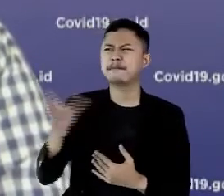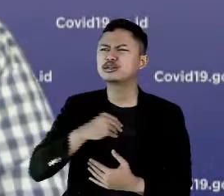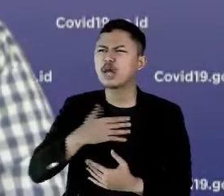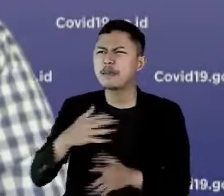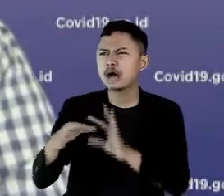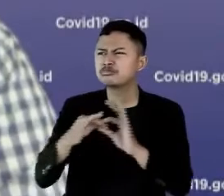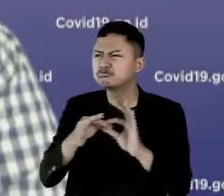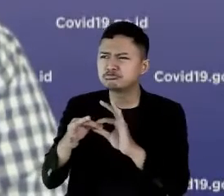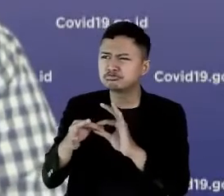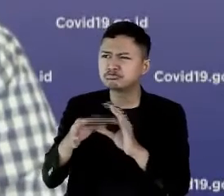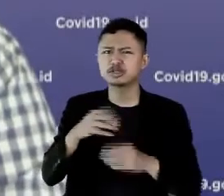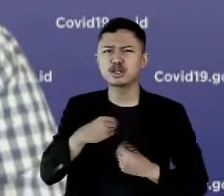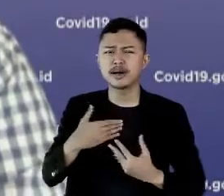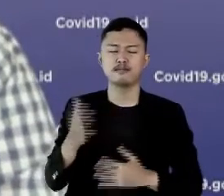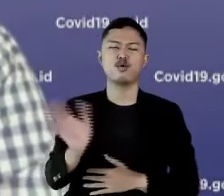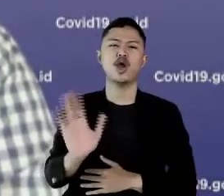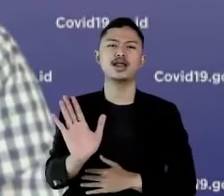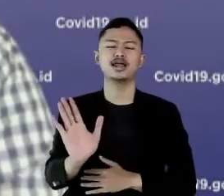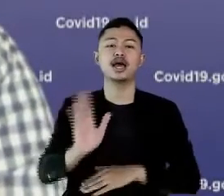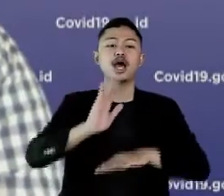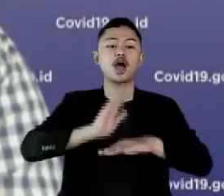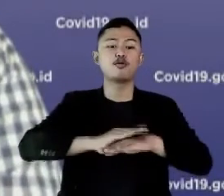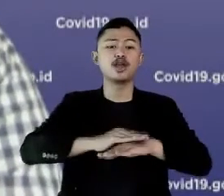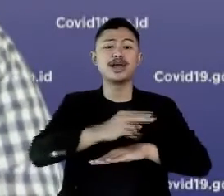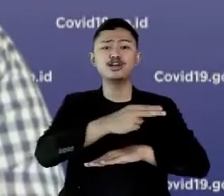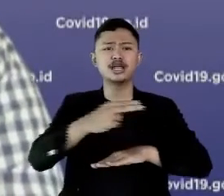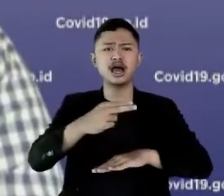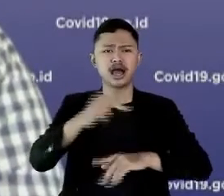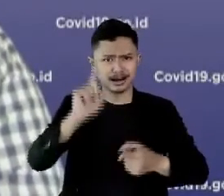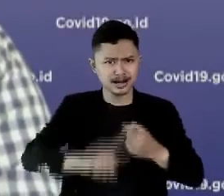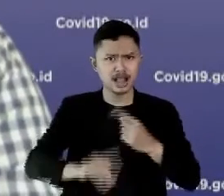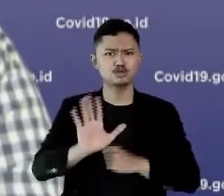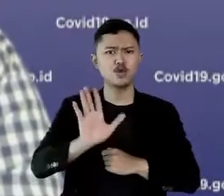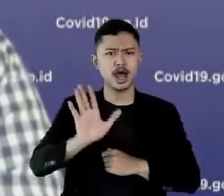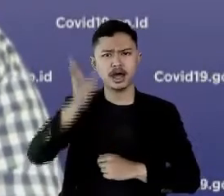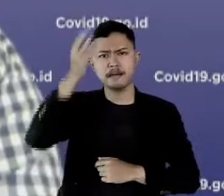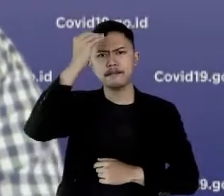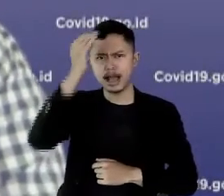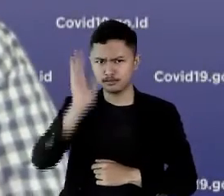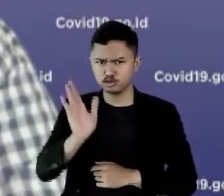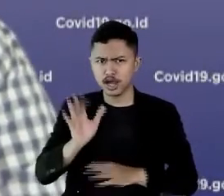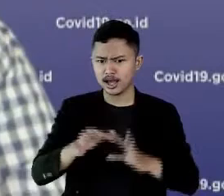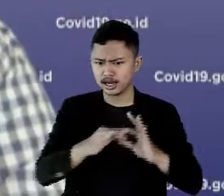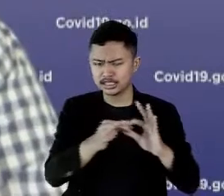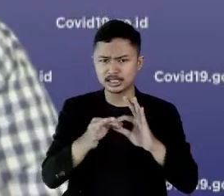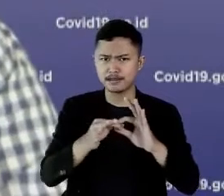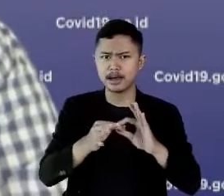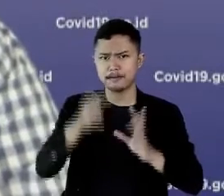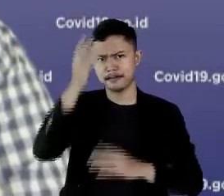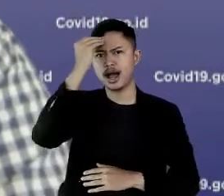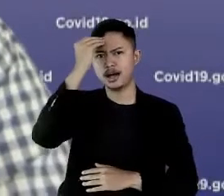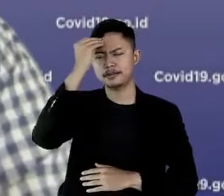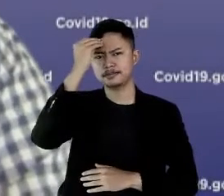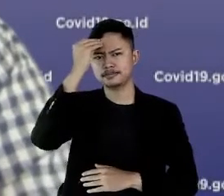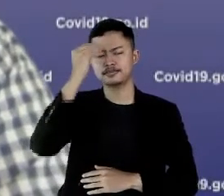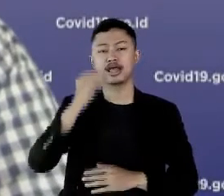kita memang terkenal sebetulnya masih apa sebagai bangsa yang guyup ya, punya kolektivitas, dan menurut saya ini bisa kemudian